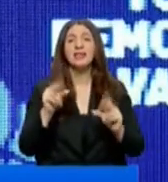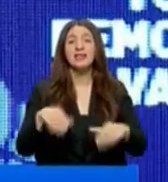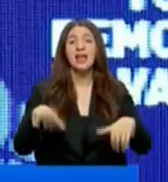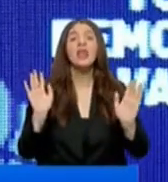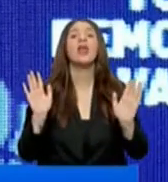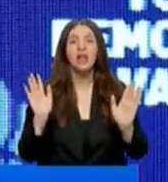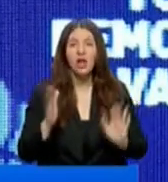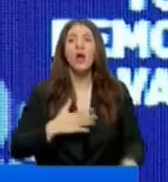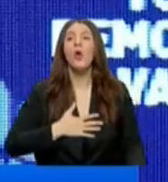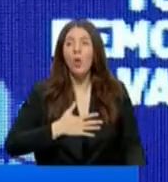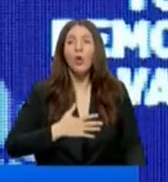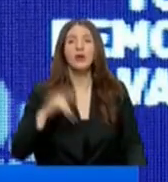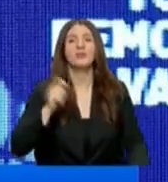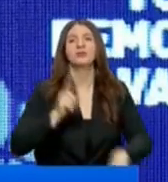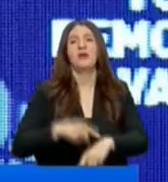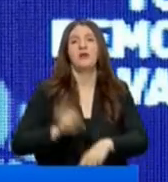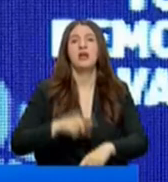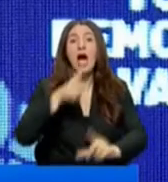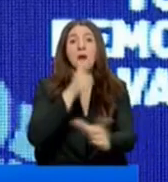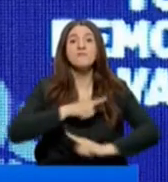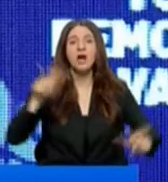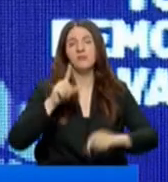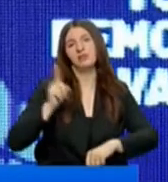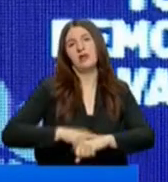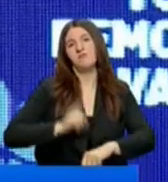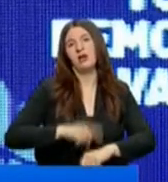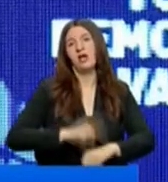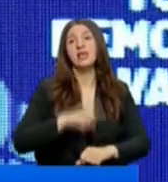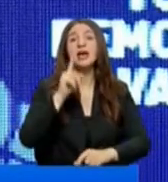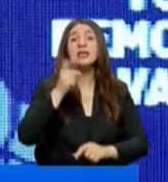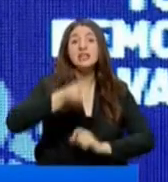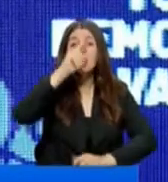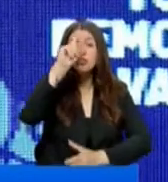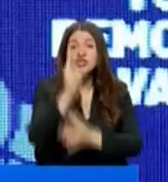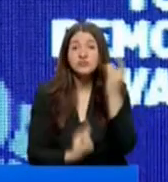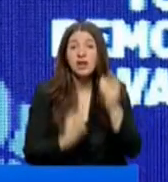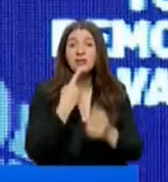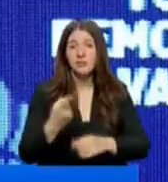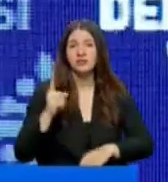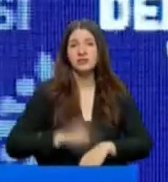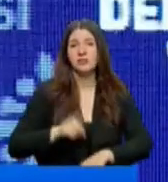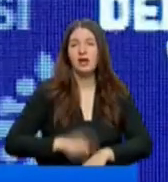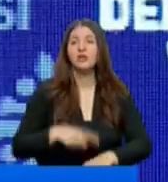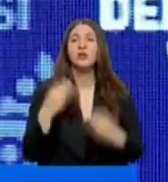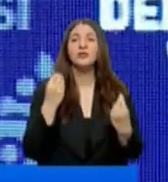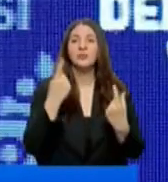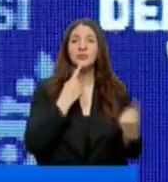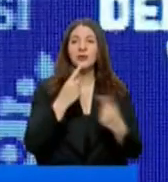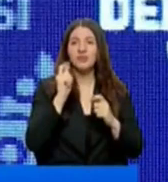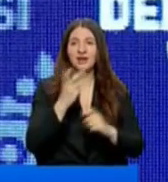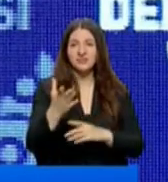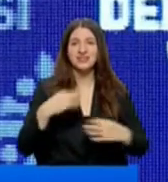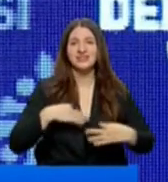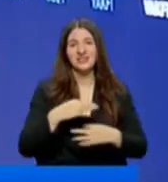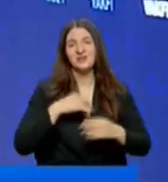değil. Öksürmenin zamanıdır, bağırmanın zamanıdır, kral çıplak demenin zamanıdır. Güzel bir konuşma yaptı